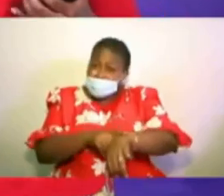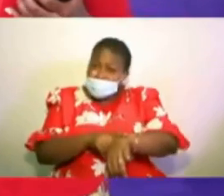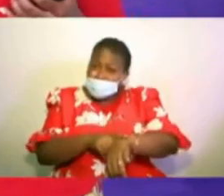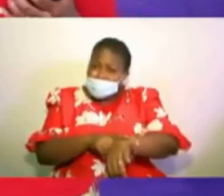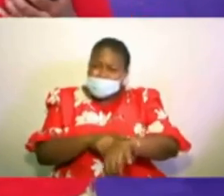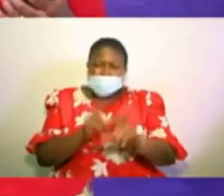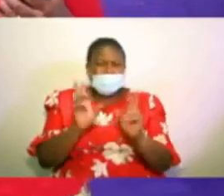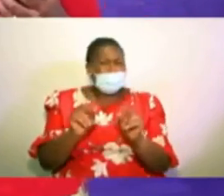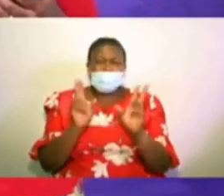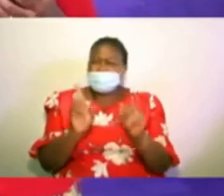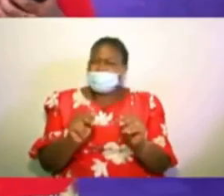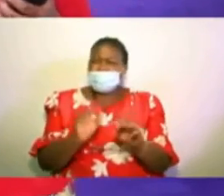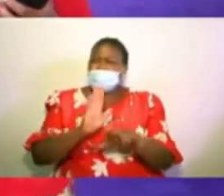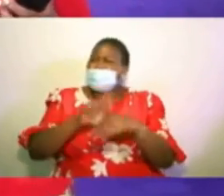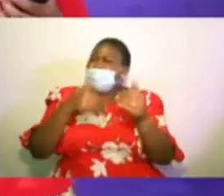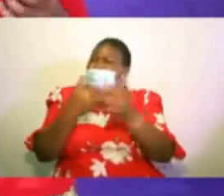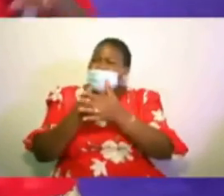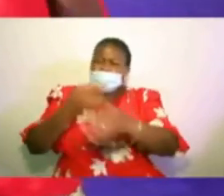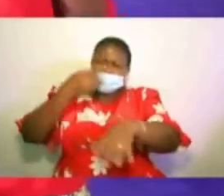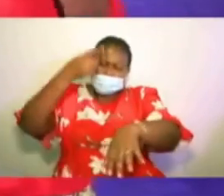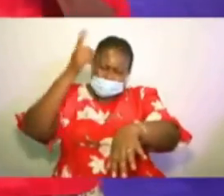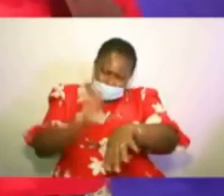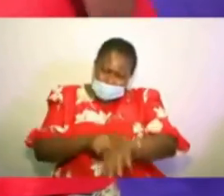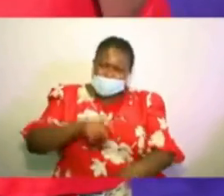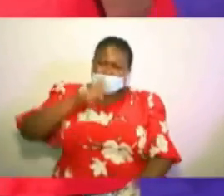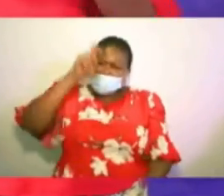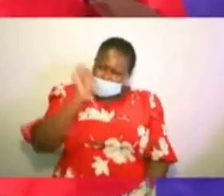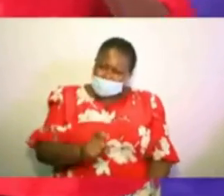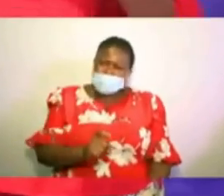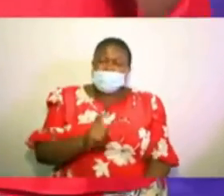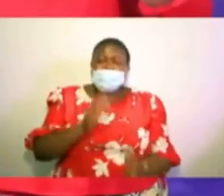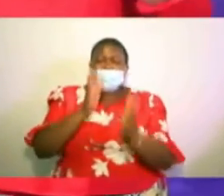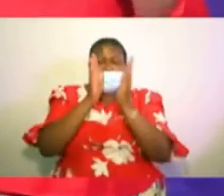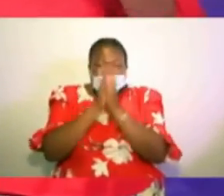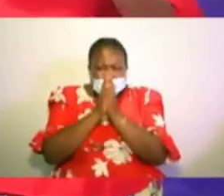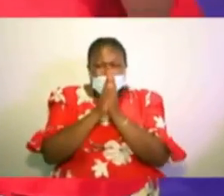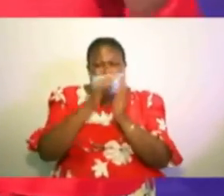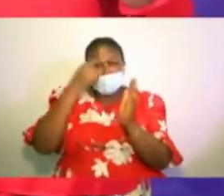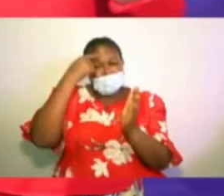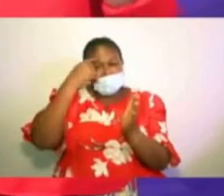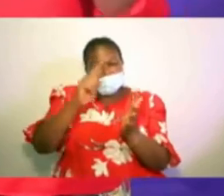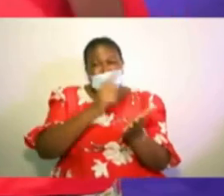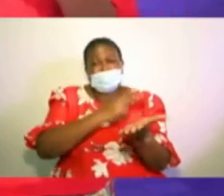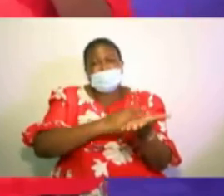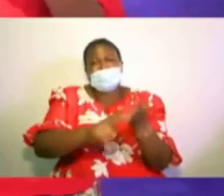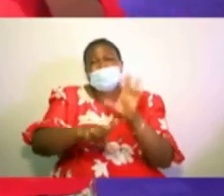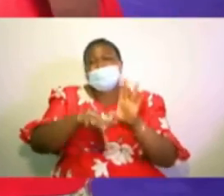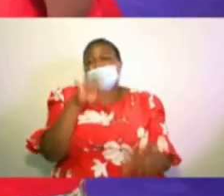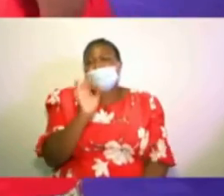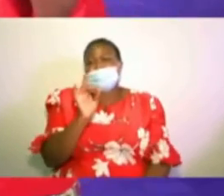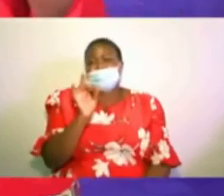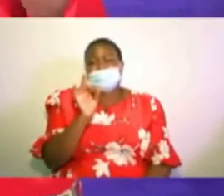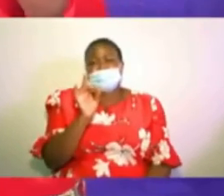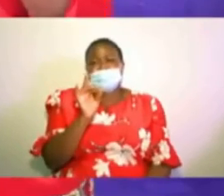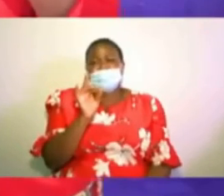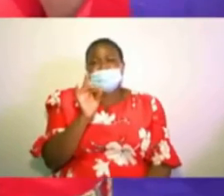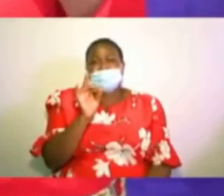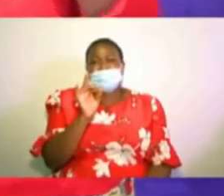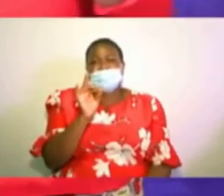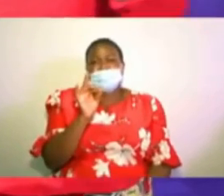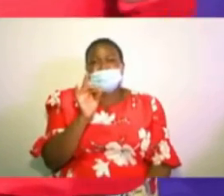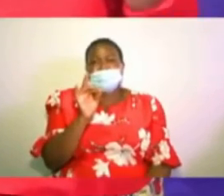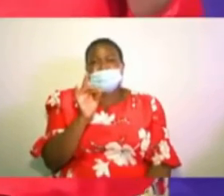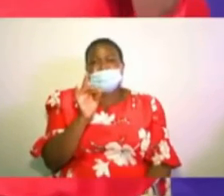is all-time way. Et donc, le fait de prier et demander l'Esprit Saint pour les nouveaux convertis n'est pas quelque chose du